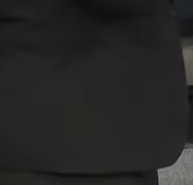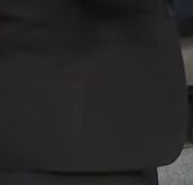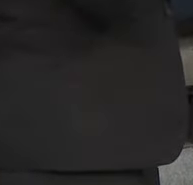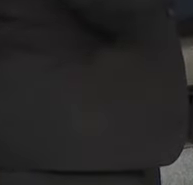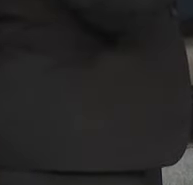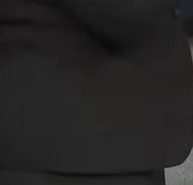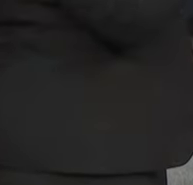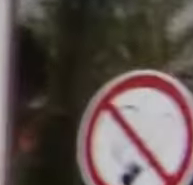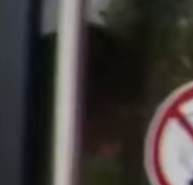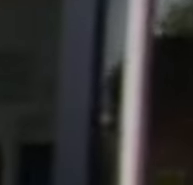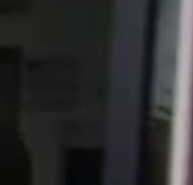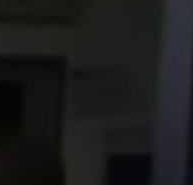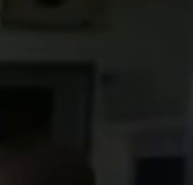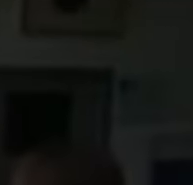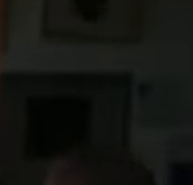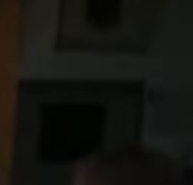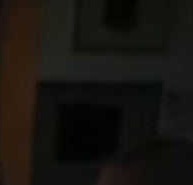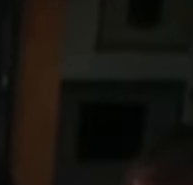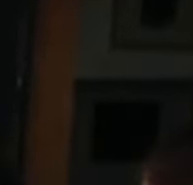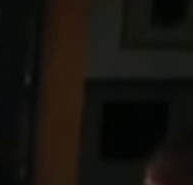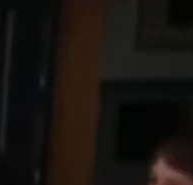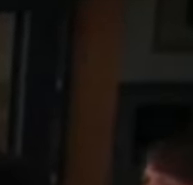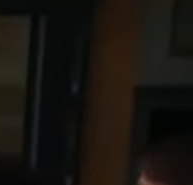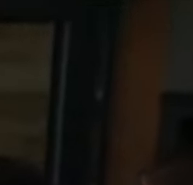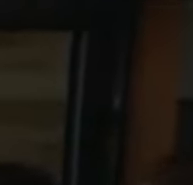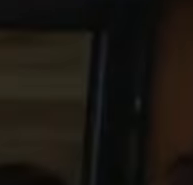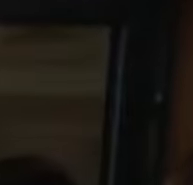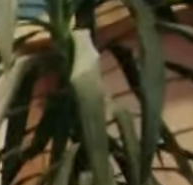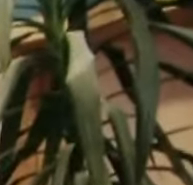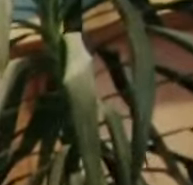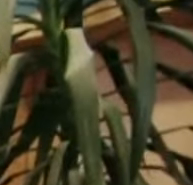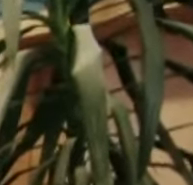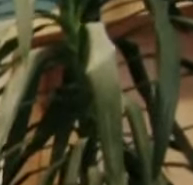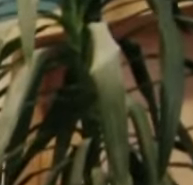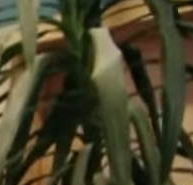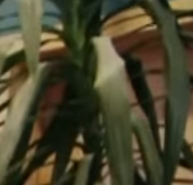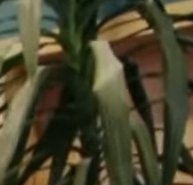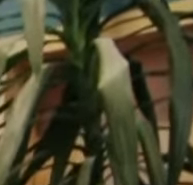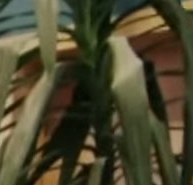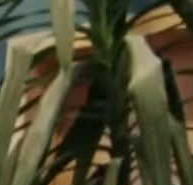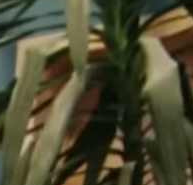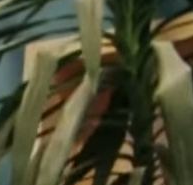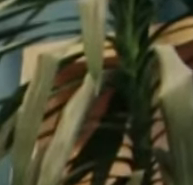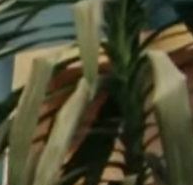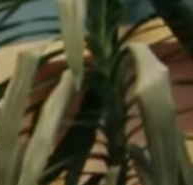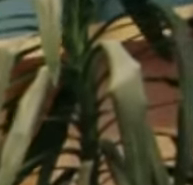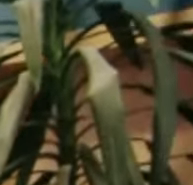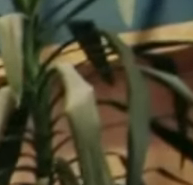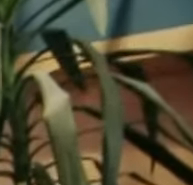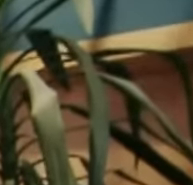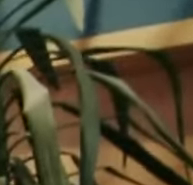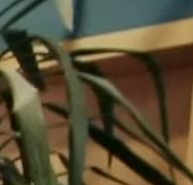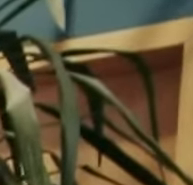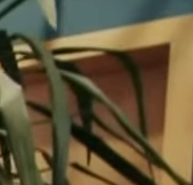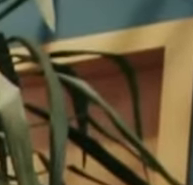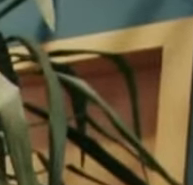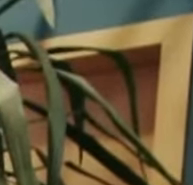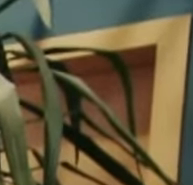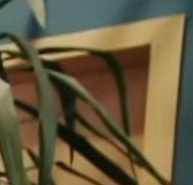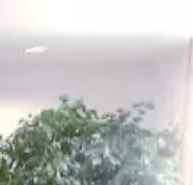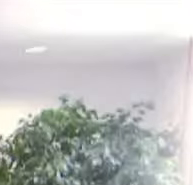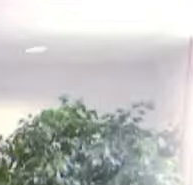an die Lebenden. Einer, der Erinnerung lebendig vermittelte, war Max Mannheimer. Bis zu seinem